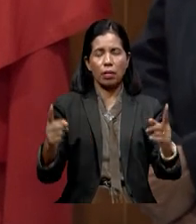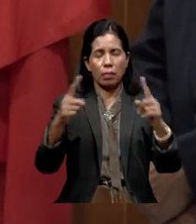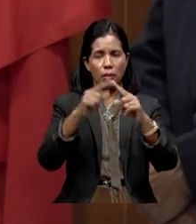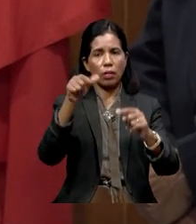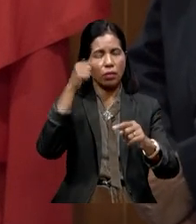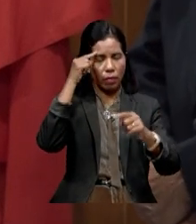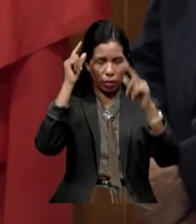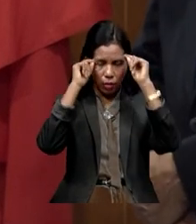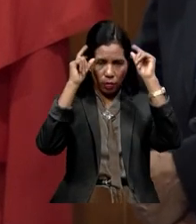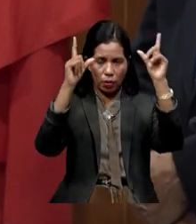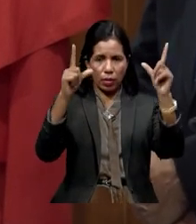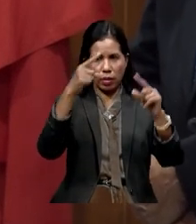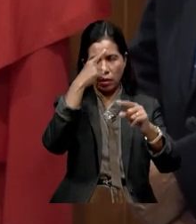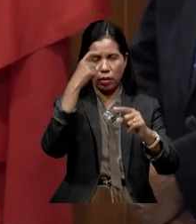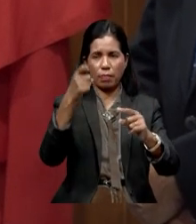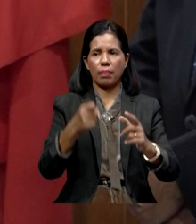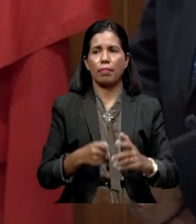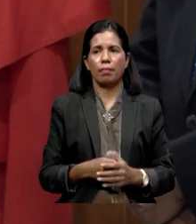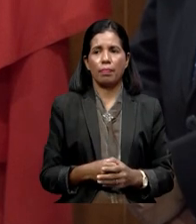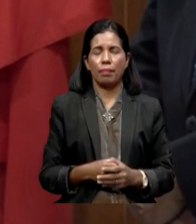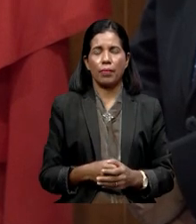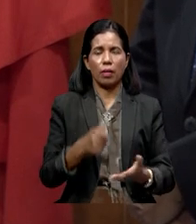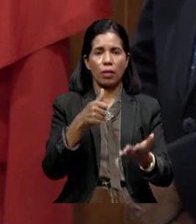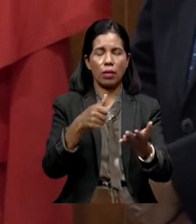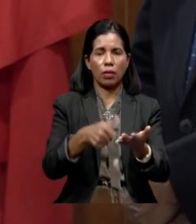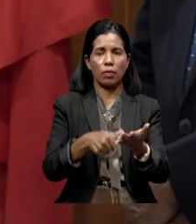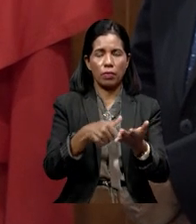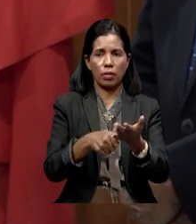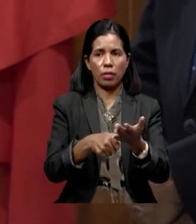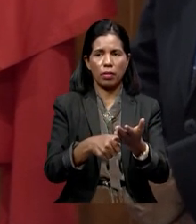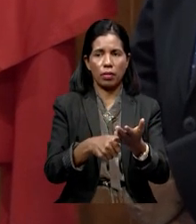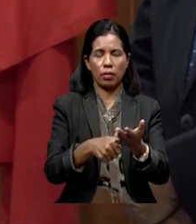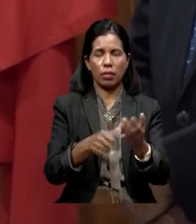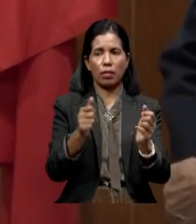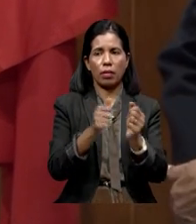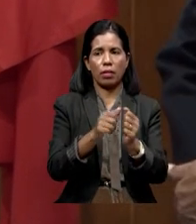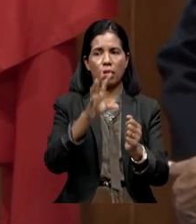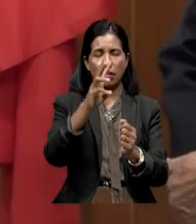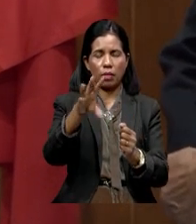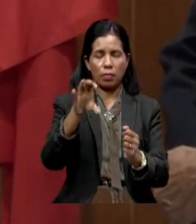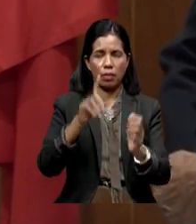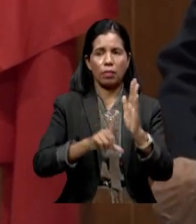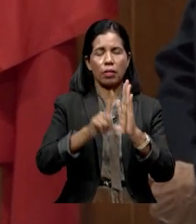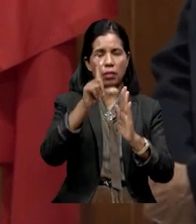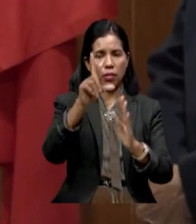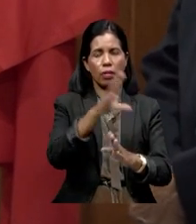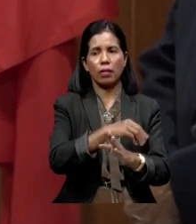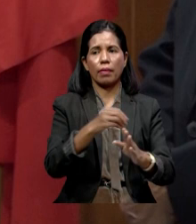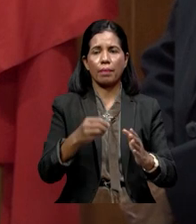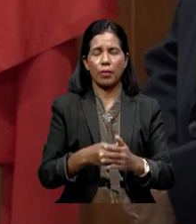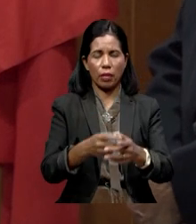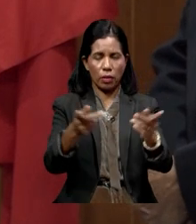Leste kerana tanah seluas 6000 me telah